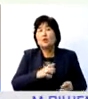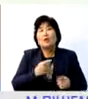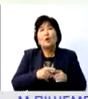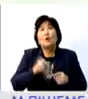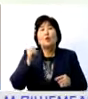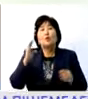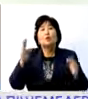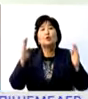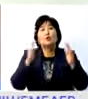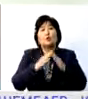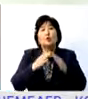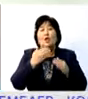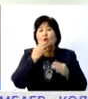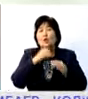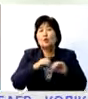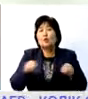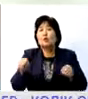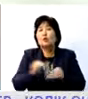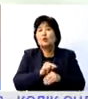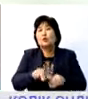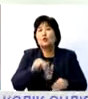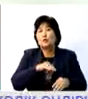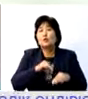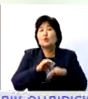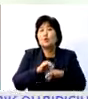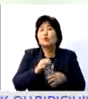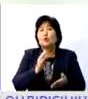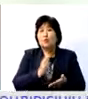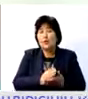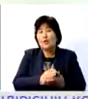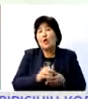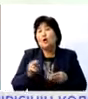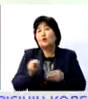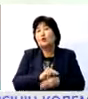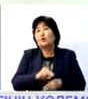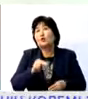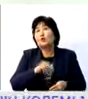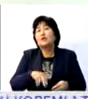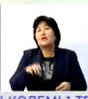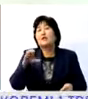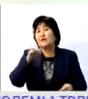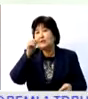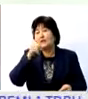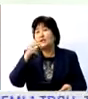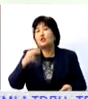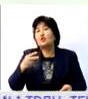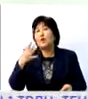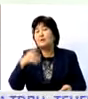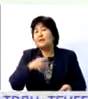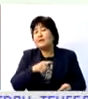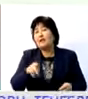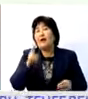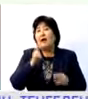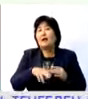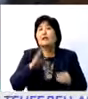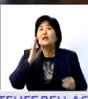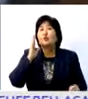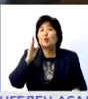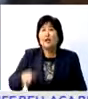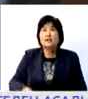тұрғын үйдің жылу жүйелеріне жөндеу жұмыстары жүргізілуде. Жөндеу жұмыстары қыркүйек айының 25-ісіне дейін аяқталатын